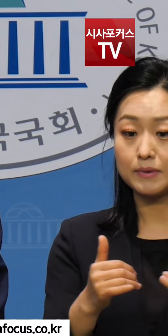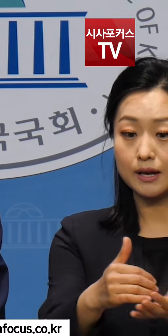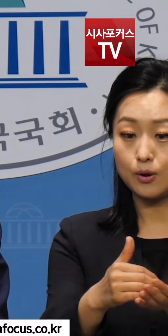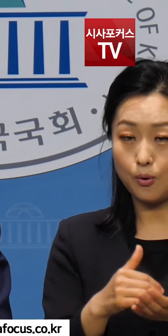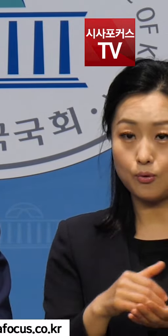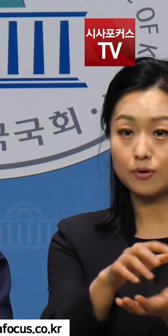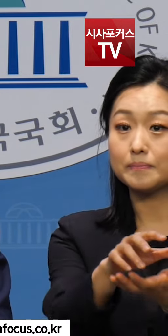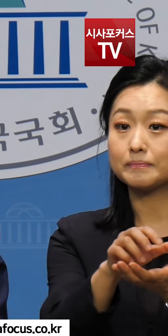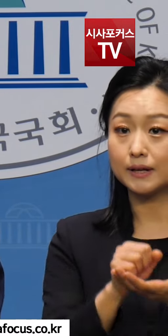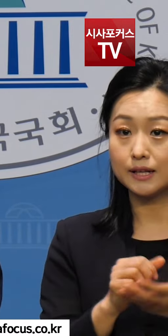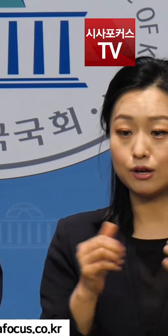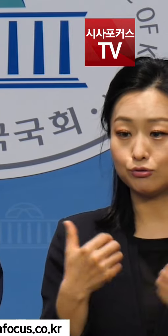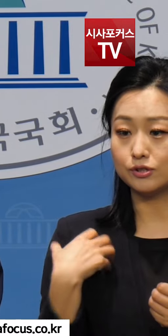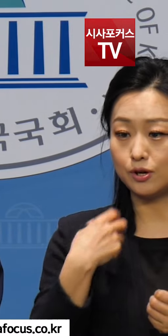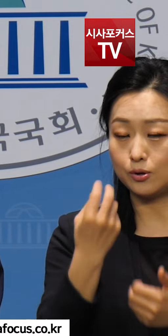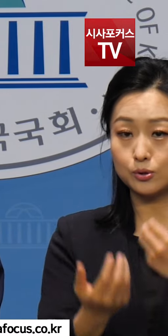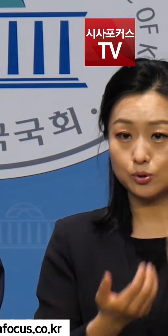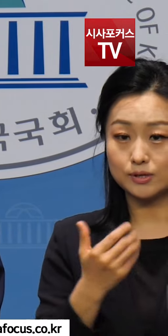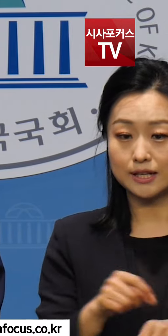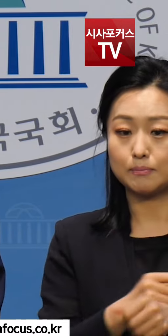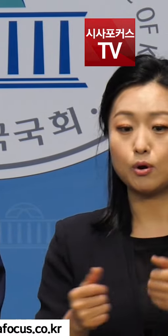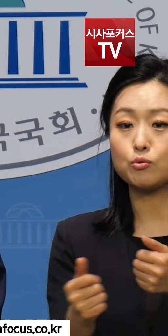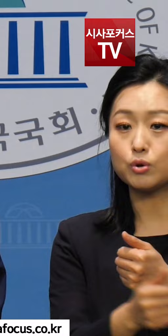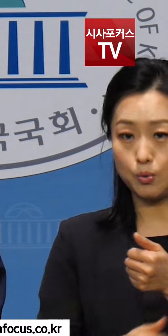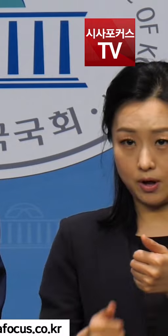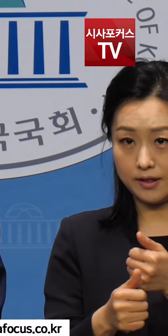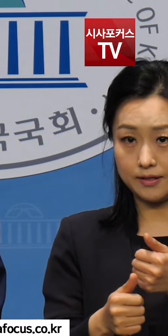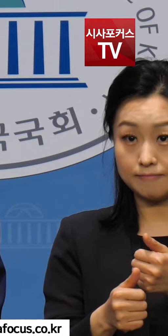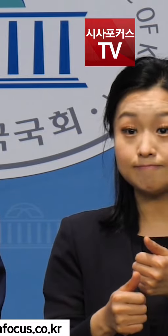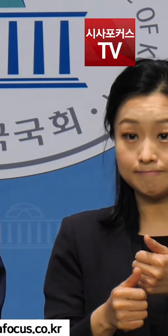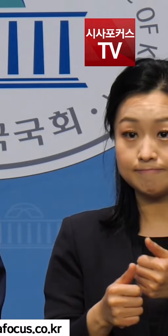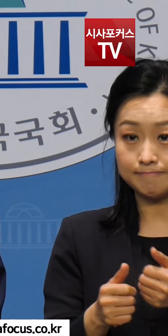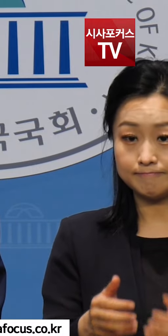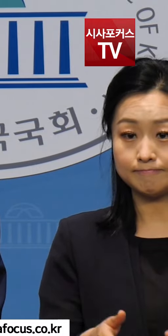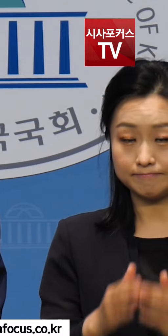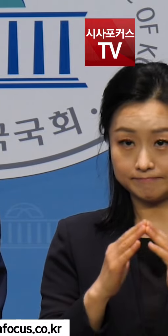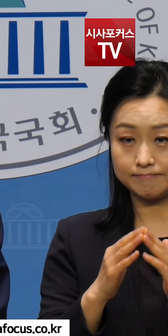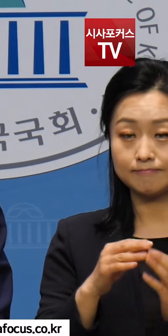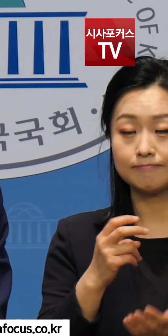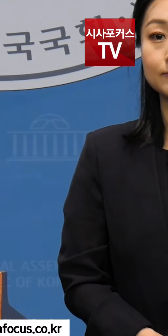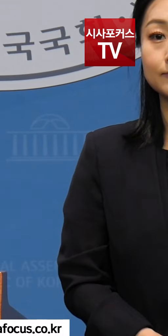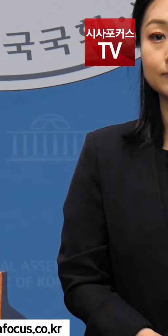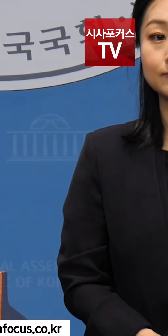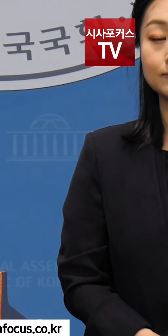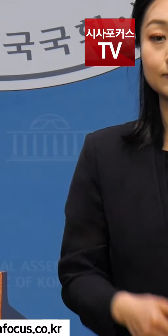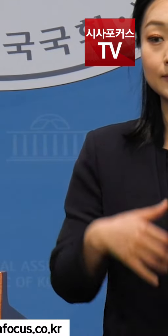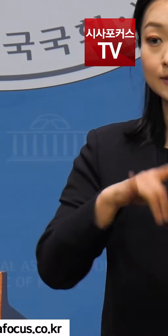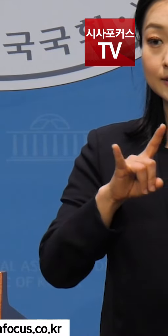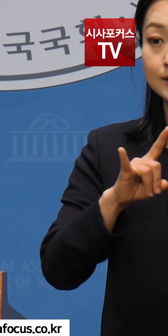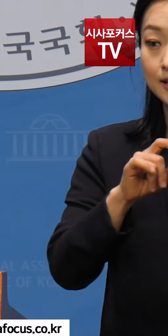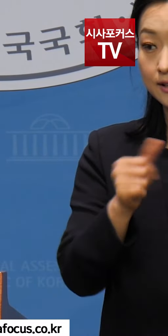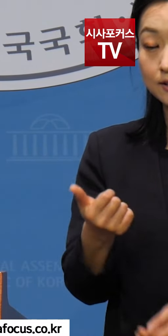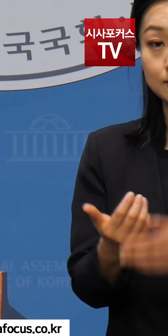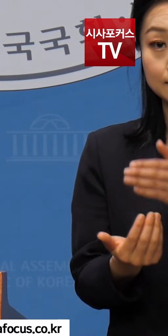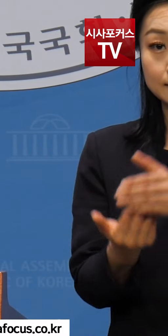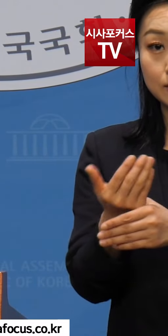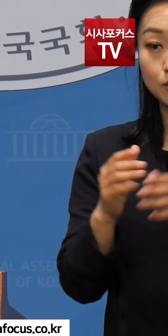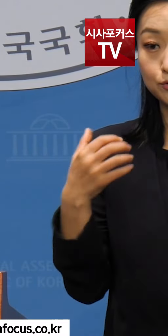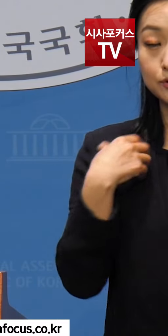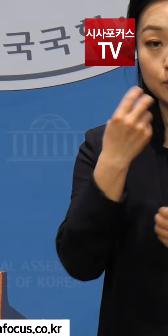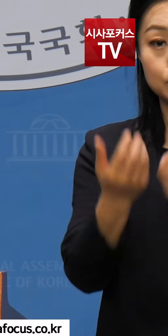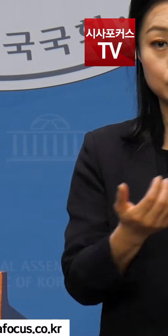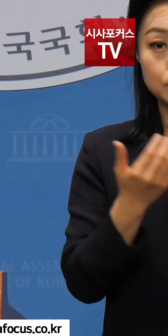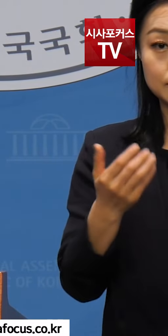받아 국정조사 특별위원회 요구서를 발의해 놓은 상태이다. 최혜병 사건